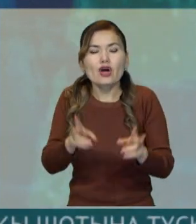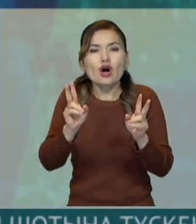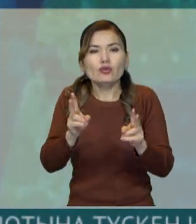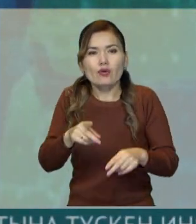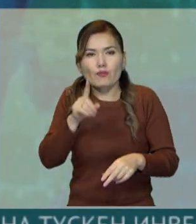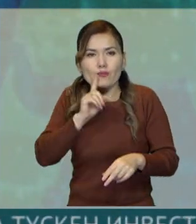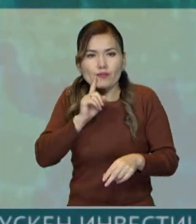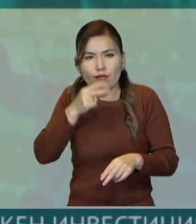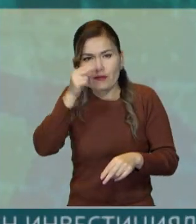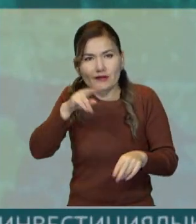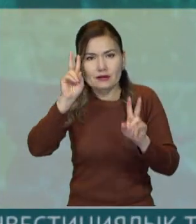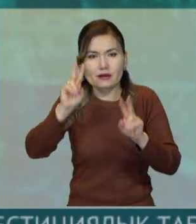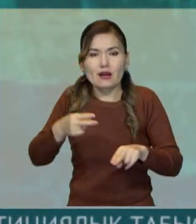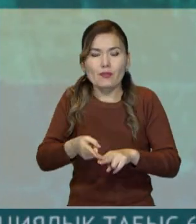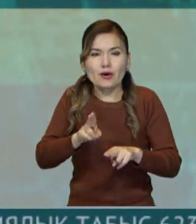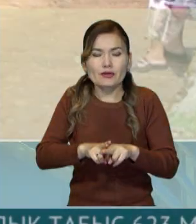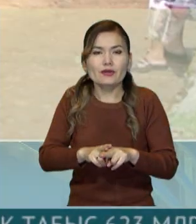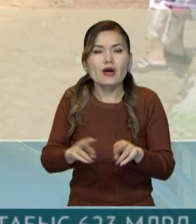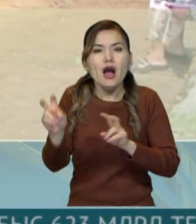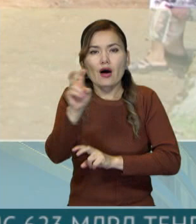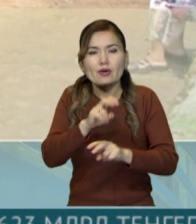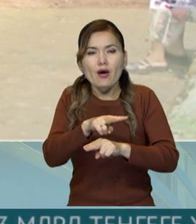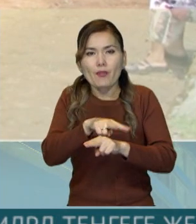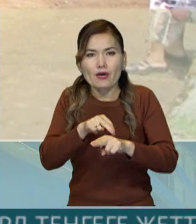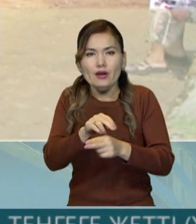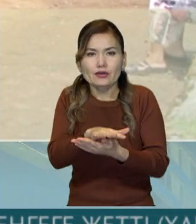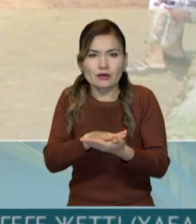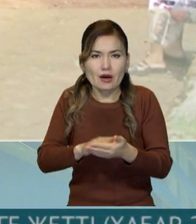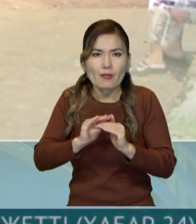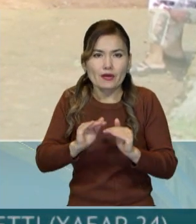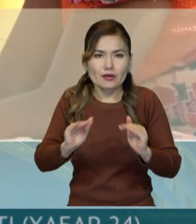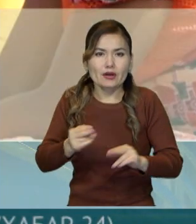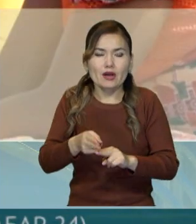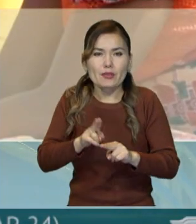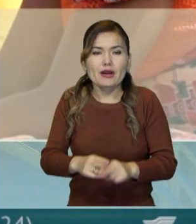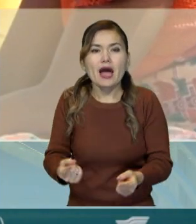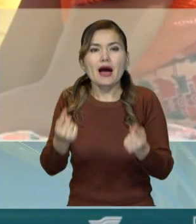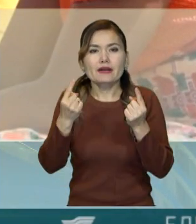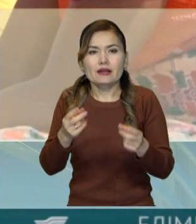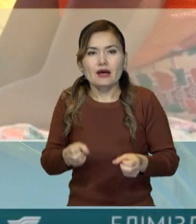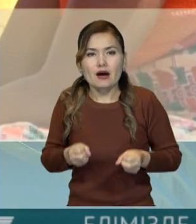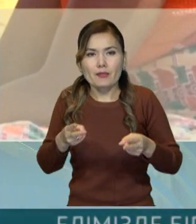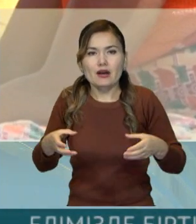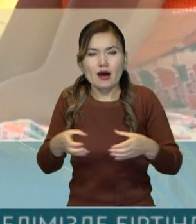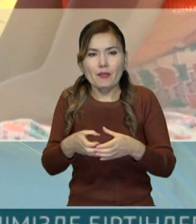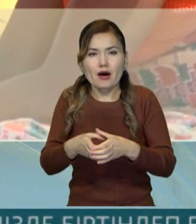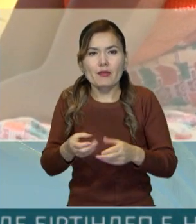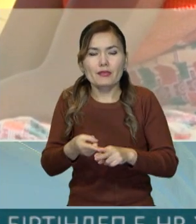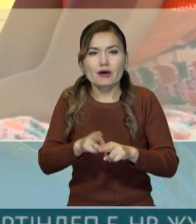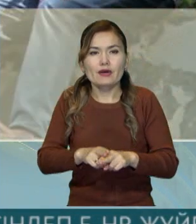өз мойнына алған жоқ. Ел билігі сепаратистерді айыптап отыр. Алайда Камерундағы ең ірі сепаратистік топтың